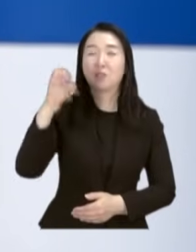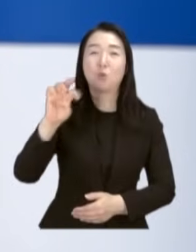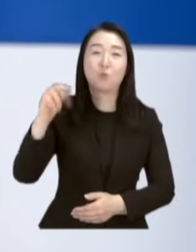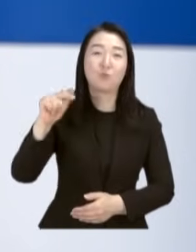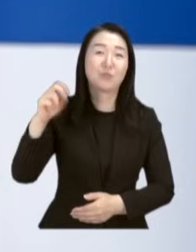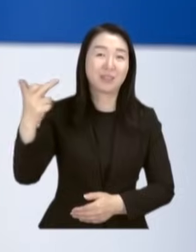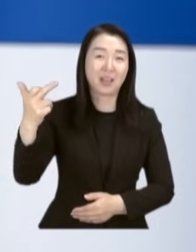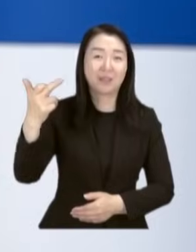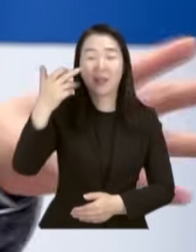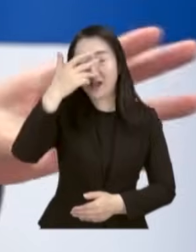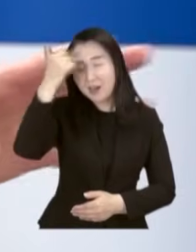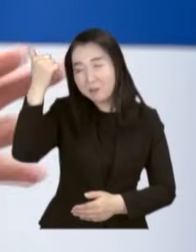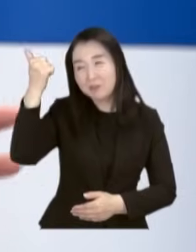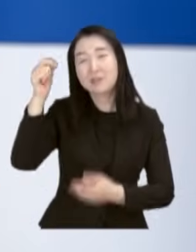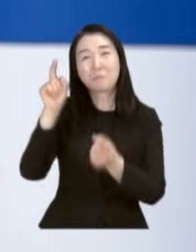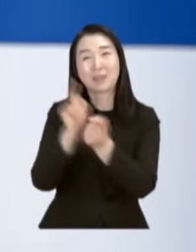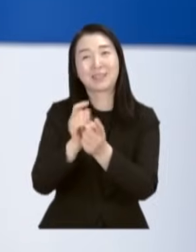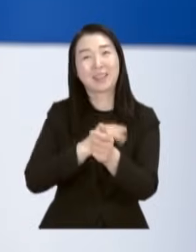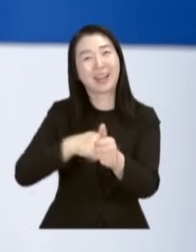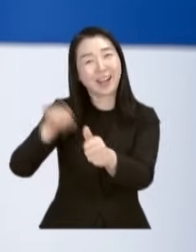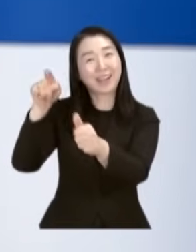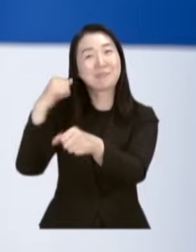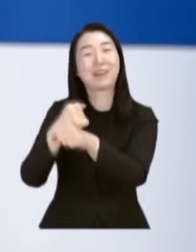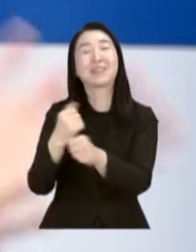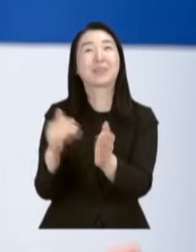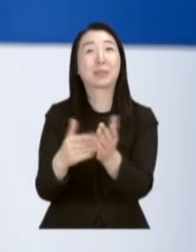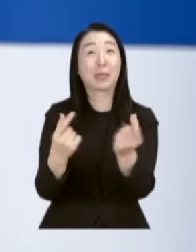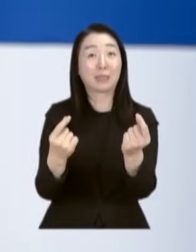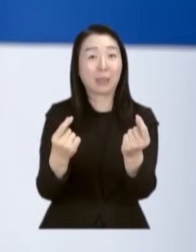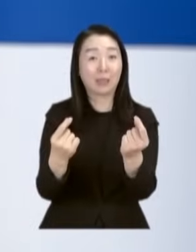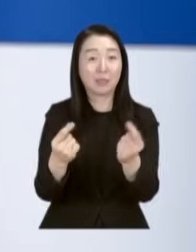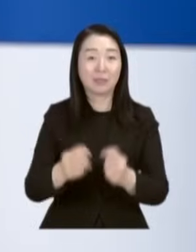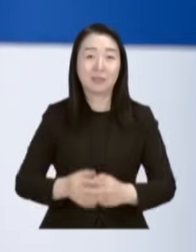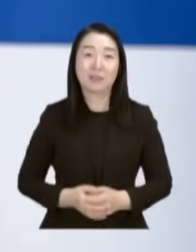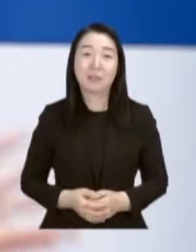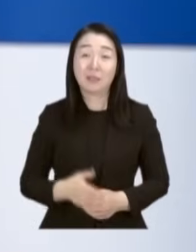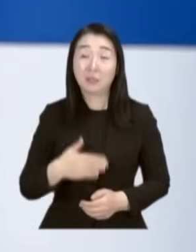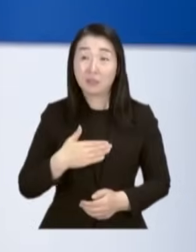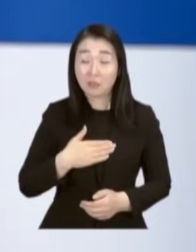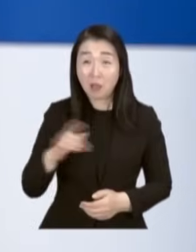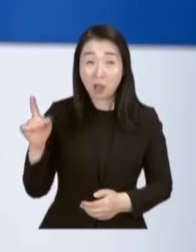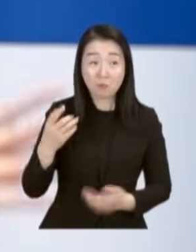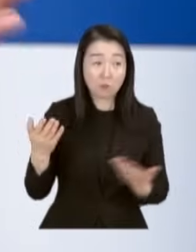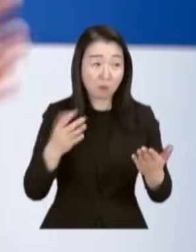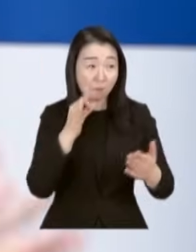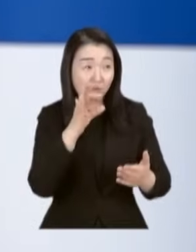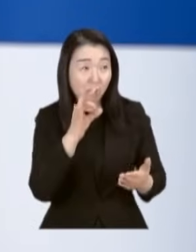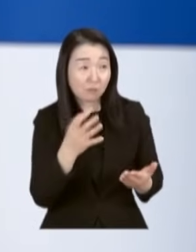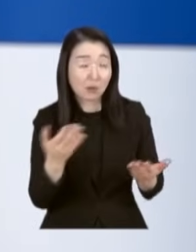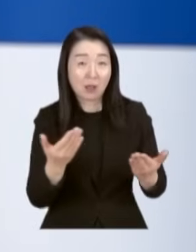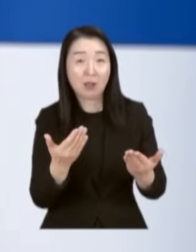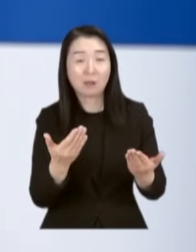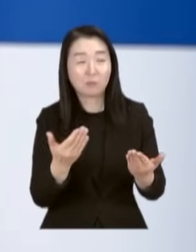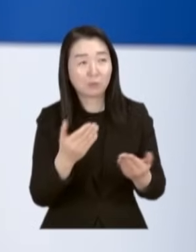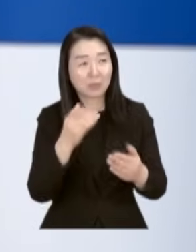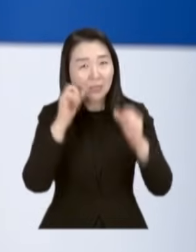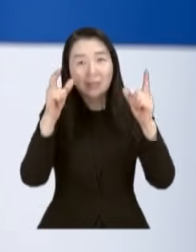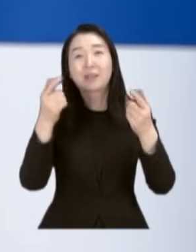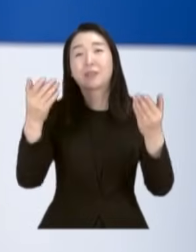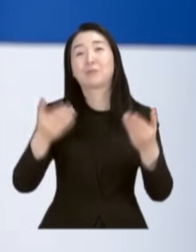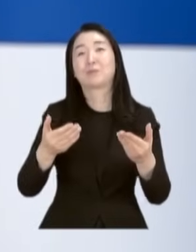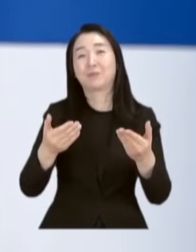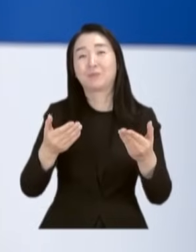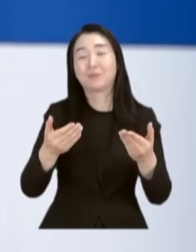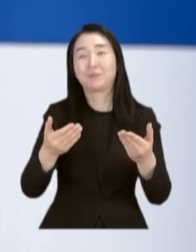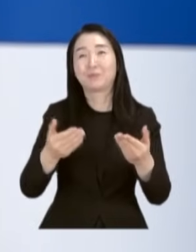할아버지가 가게 한 거야. 목사님 아무것도 아니다. 나는 아무것도 할 수 없다를 처절하게 깨닫게 그렇죠. 하시는